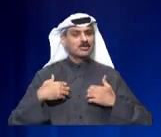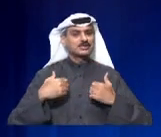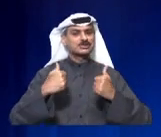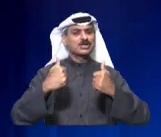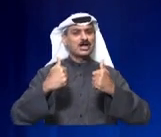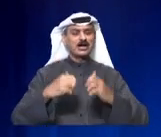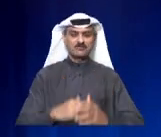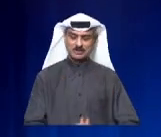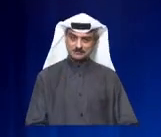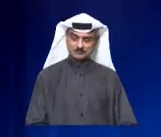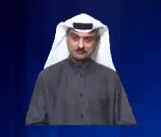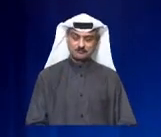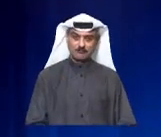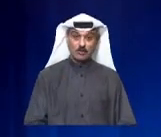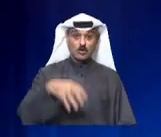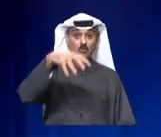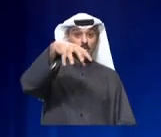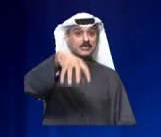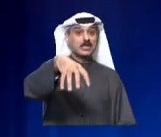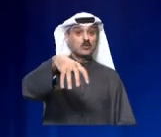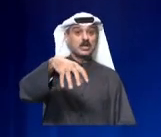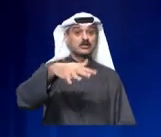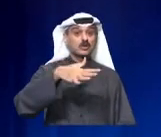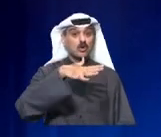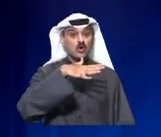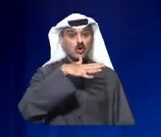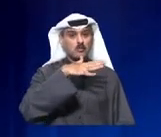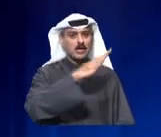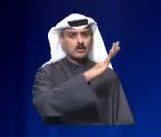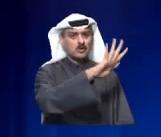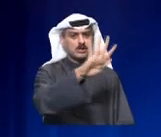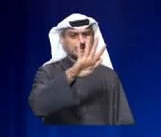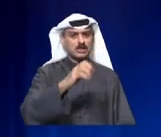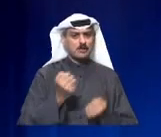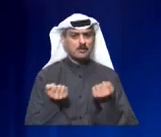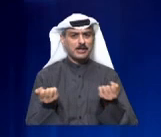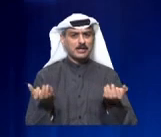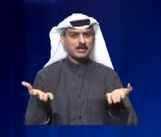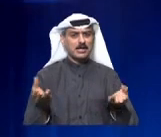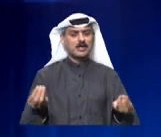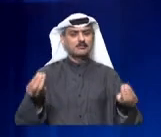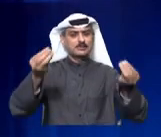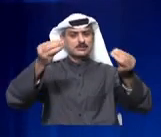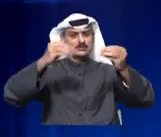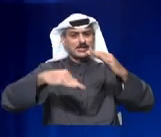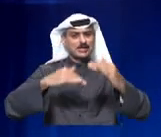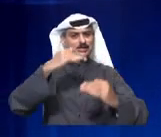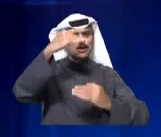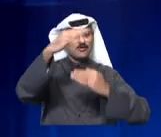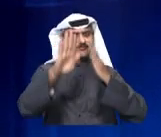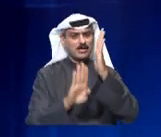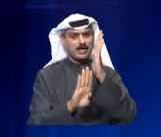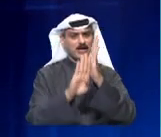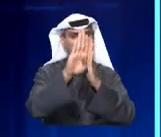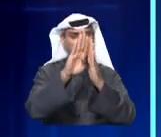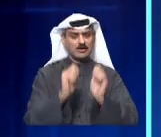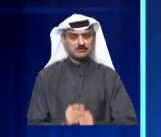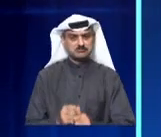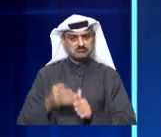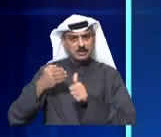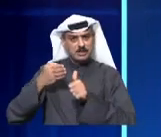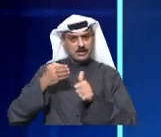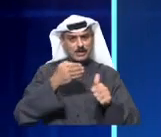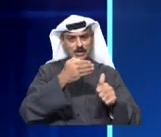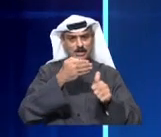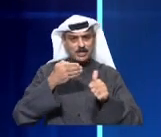والعافية ولسلطنة عمان الشقيقة وشعبها الكريم المزيد من التقدم والازدهار في ظل